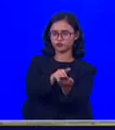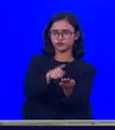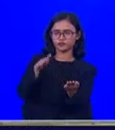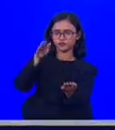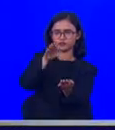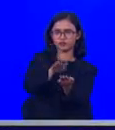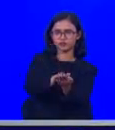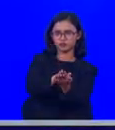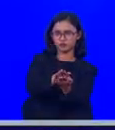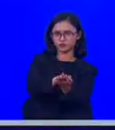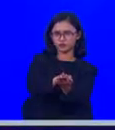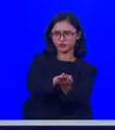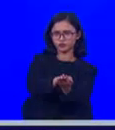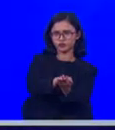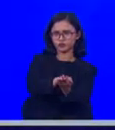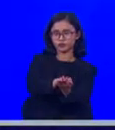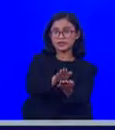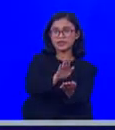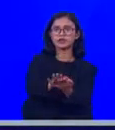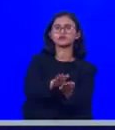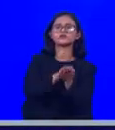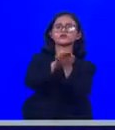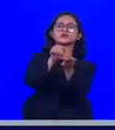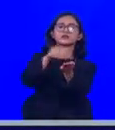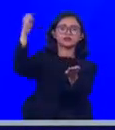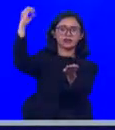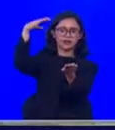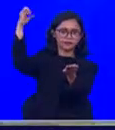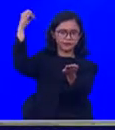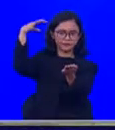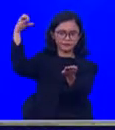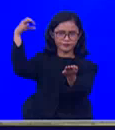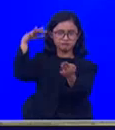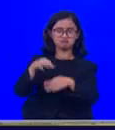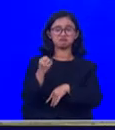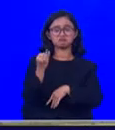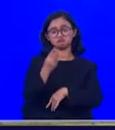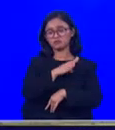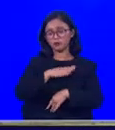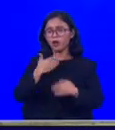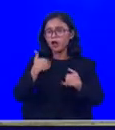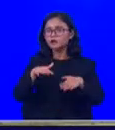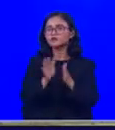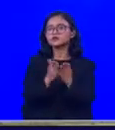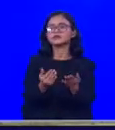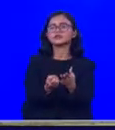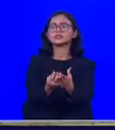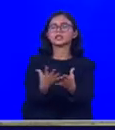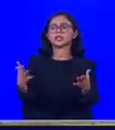ini, buku yang basah, lalu tinggal dijemur deh di bawah sinar matahari. Beberapa saat juga nanti bukunya akan kering kok.